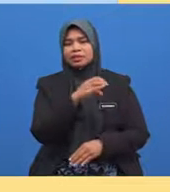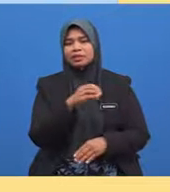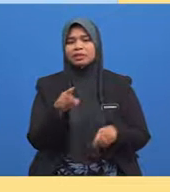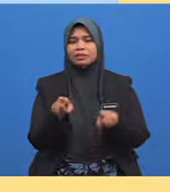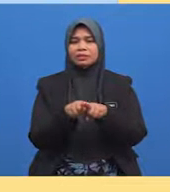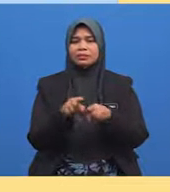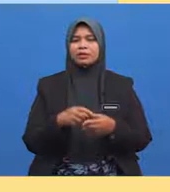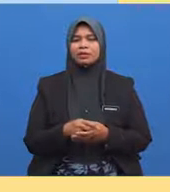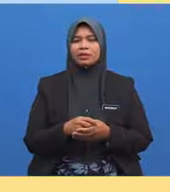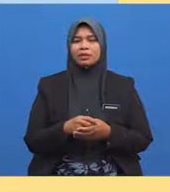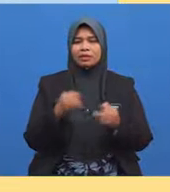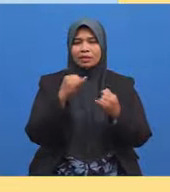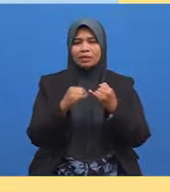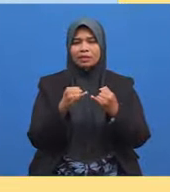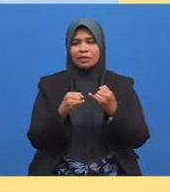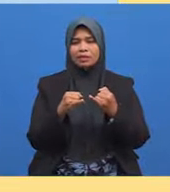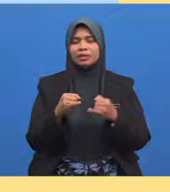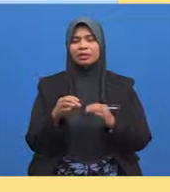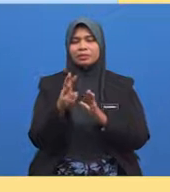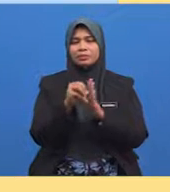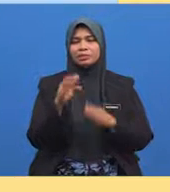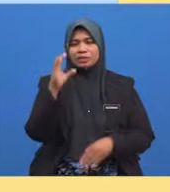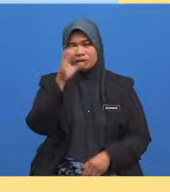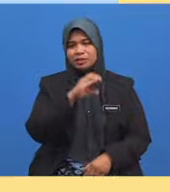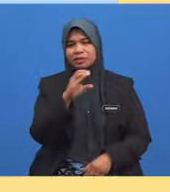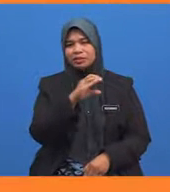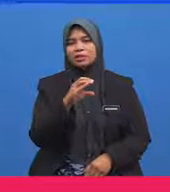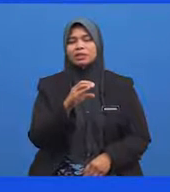sekali, mencirikan kumpulan taksonomi utama.